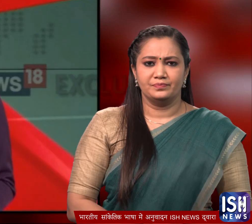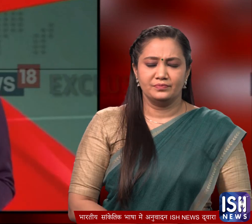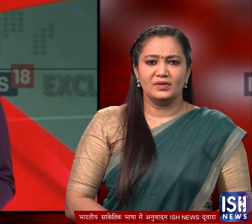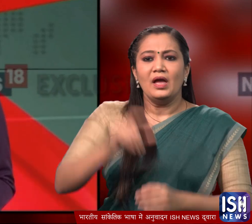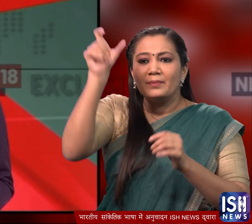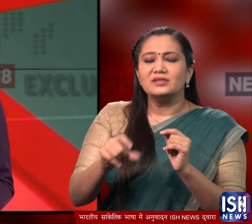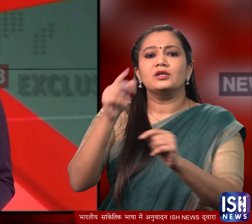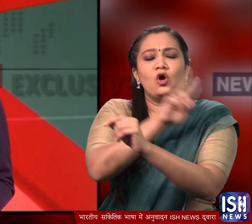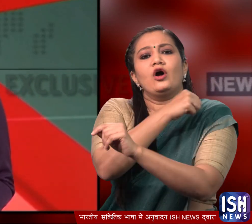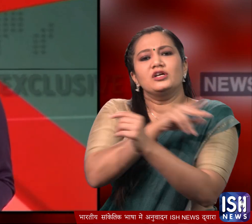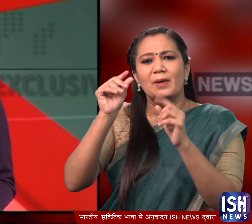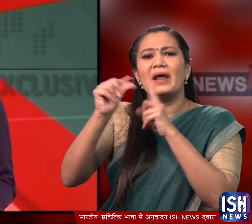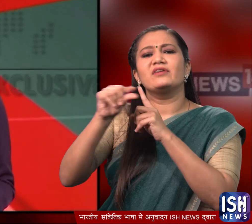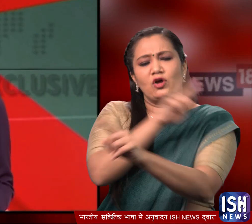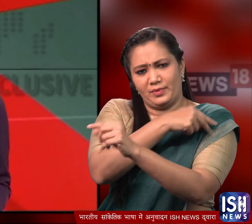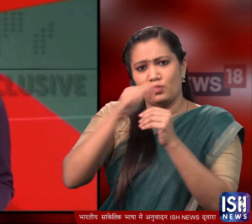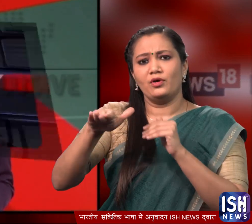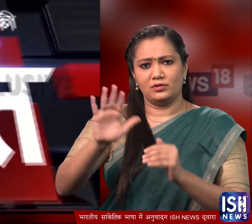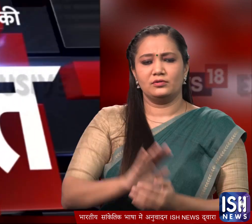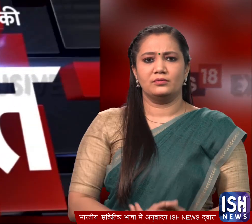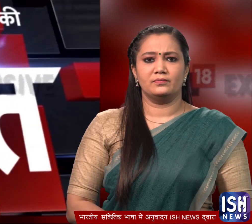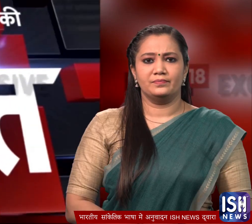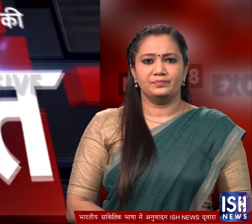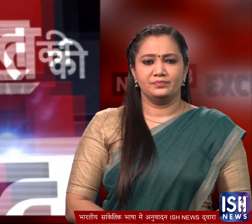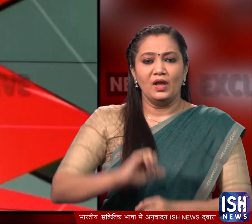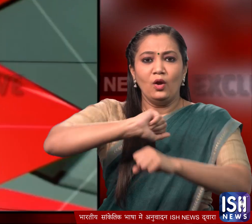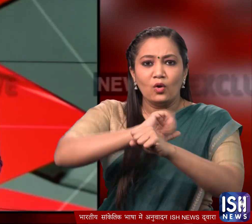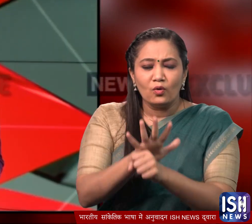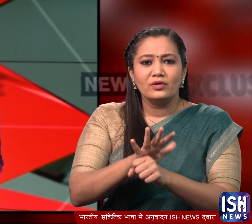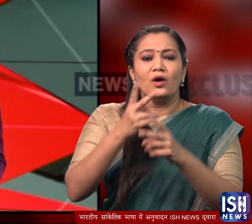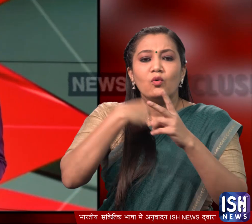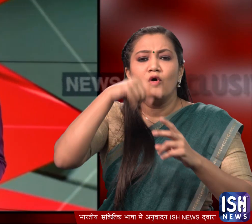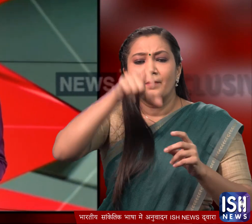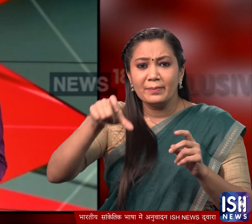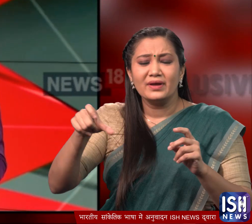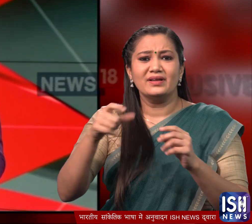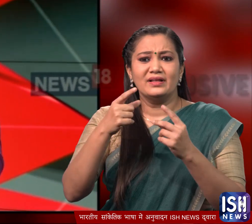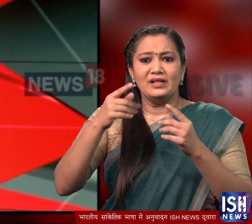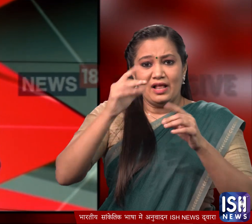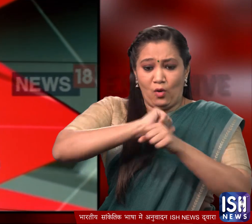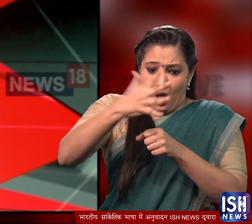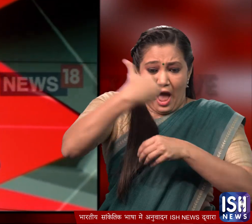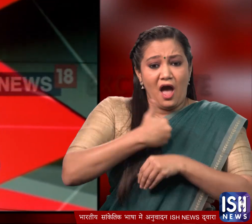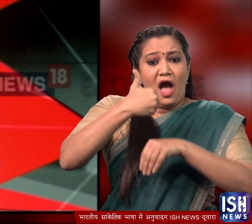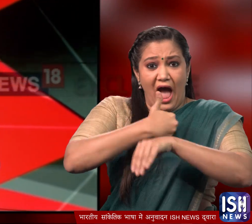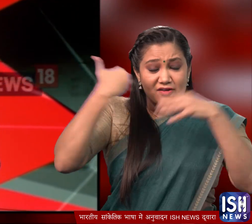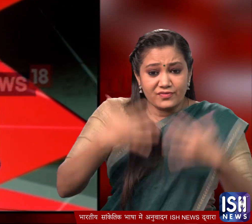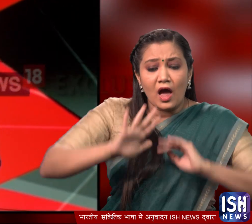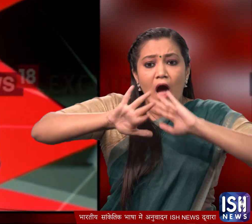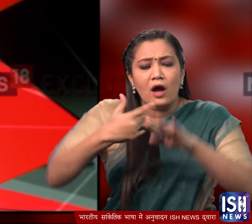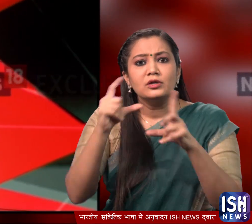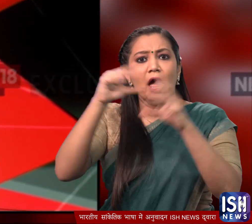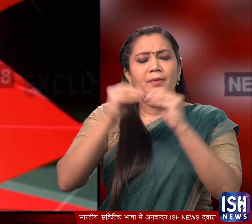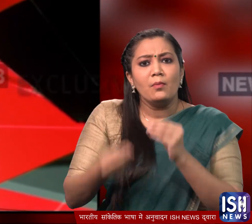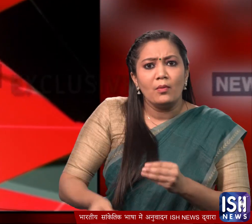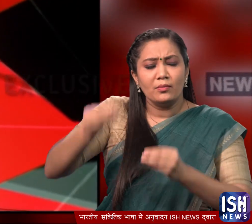नहीं कराई। घायल ड्राइवर का इलाज एक निजी अस्पताल में चल रहा है। कोरोना से ठीक हो चुके लोगों में डायबिटीज की शिकायत सामने आई है।